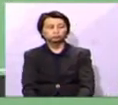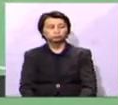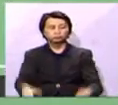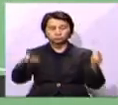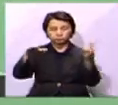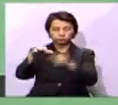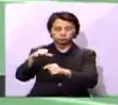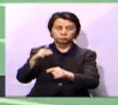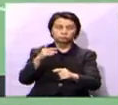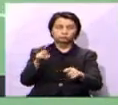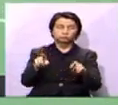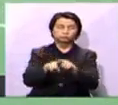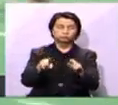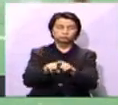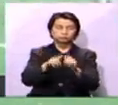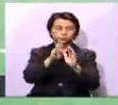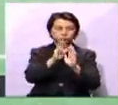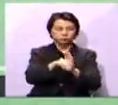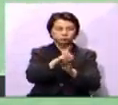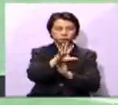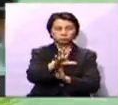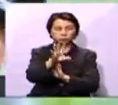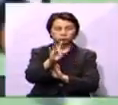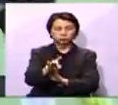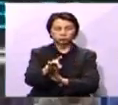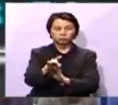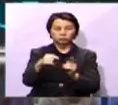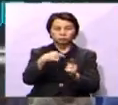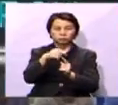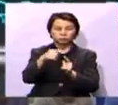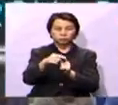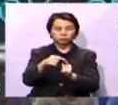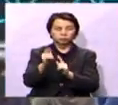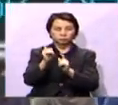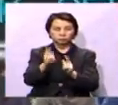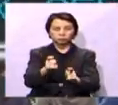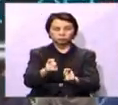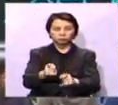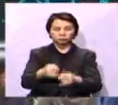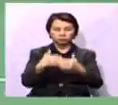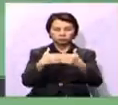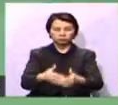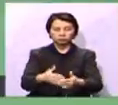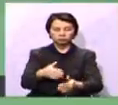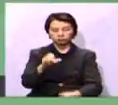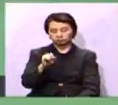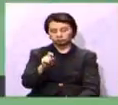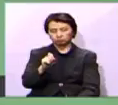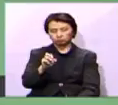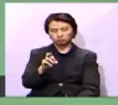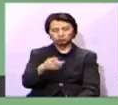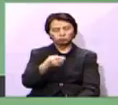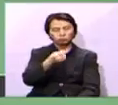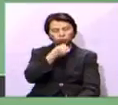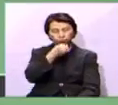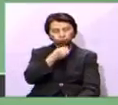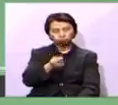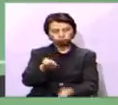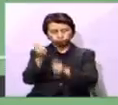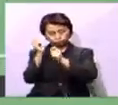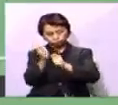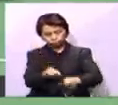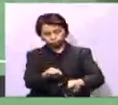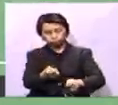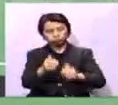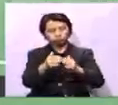Jaringan penyamaan THT hadir pada minit ke-58 apabila dihadiahkan penalti stroke oleh pengadil dan mudah dijaringkan pakat pukulan